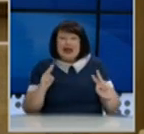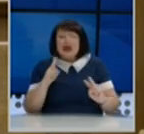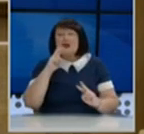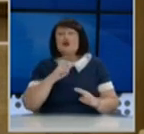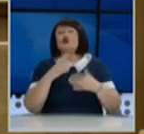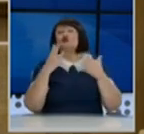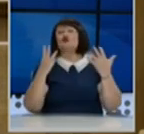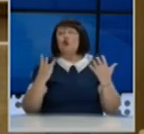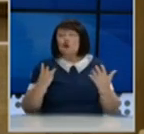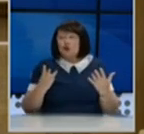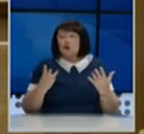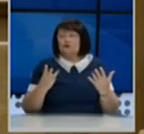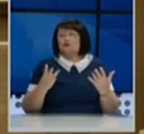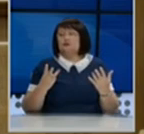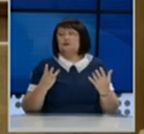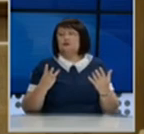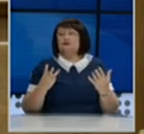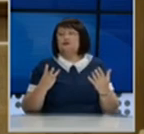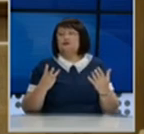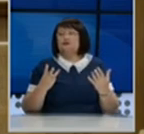28